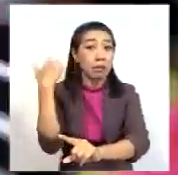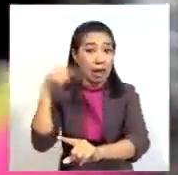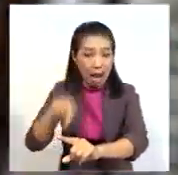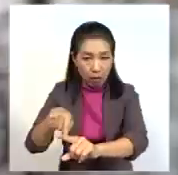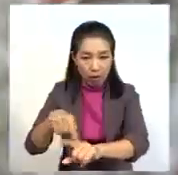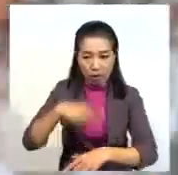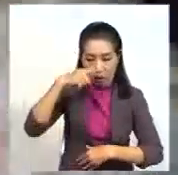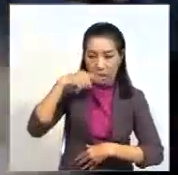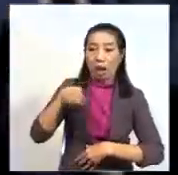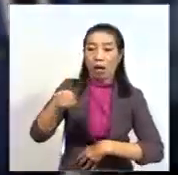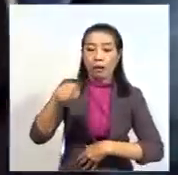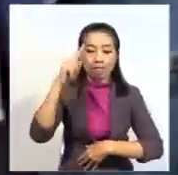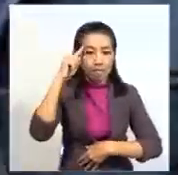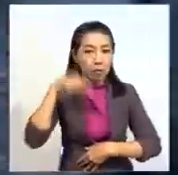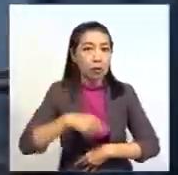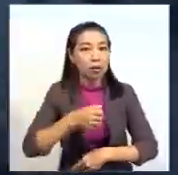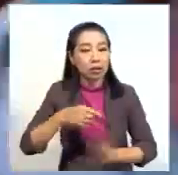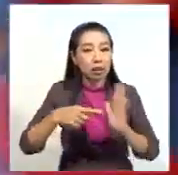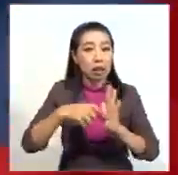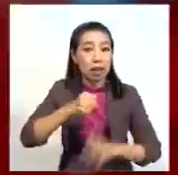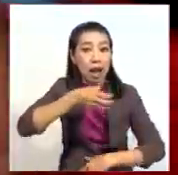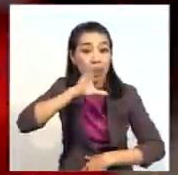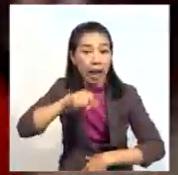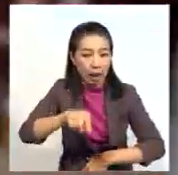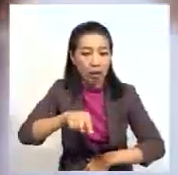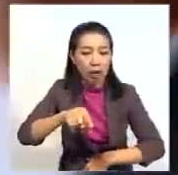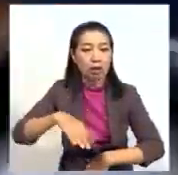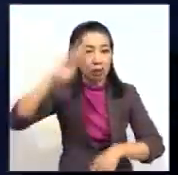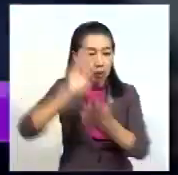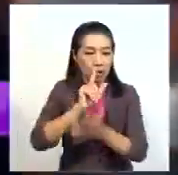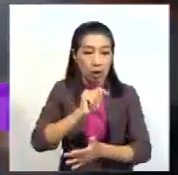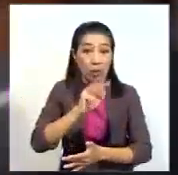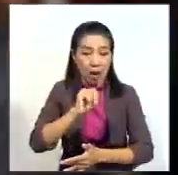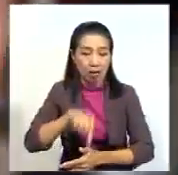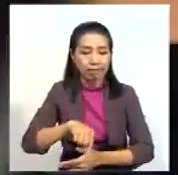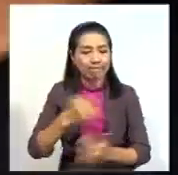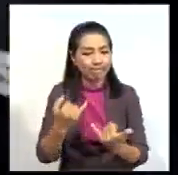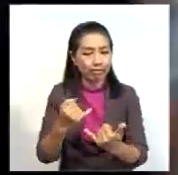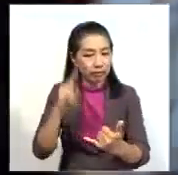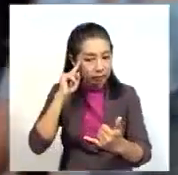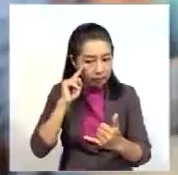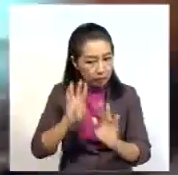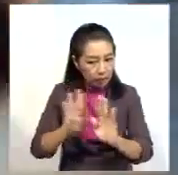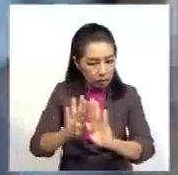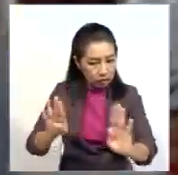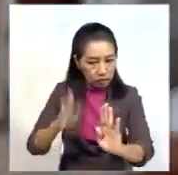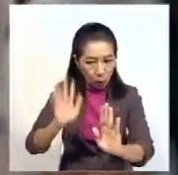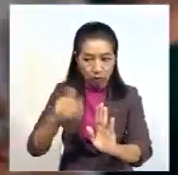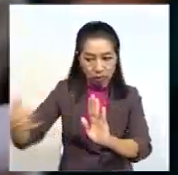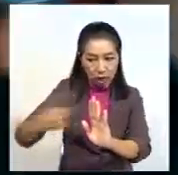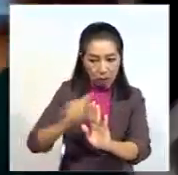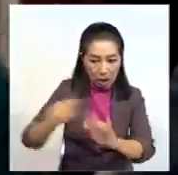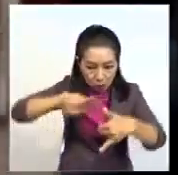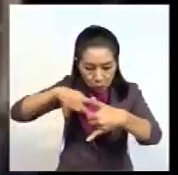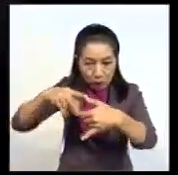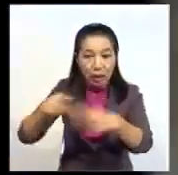ผู้กํากับการตรวจคนเข้าเมืองจังหวัดสระแก้วพันตํารวจเอกอาทิตย์ยาแก้วยืนยันว่าจนถึงวันนี้นะคะยังไม่มีลูกเรือหรือว่านักท่